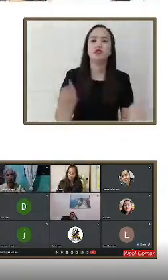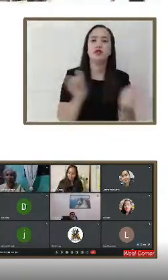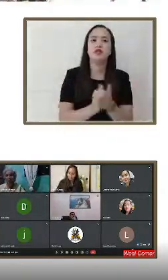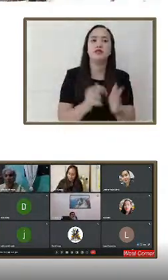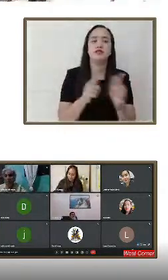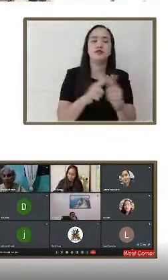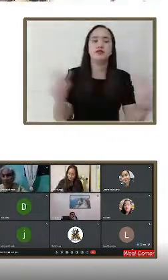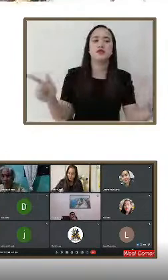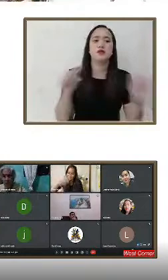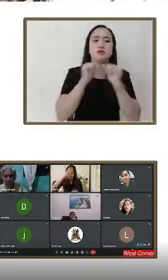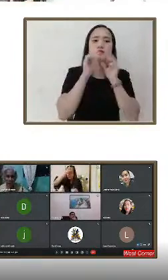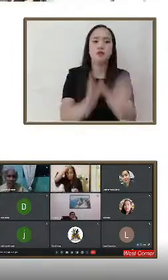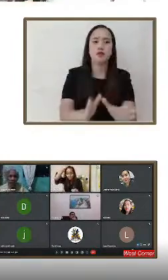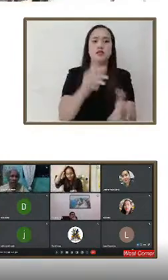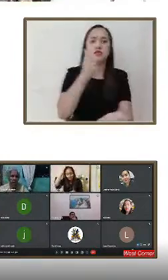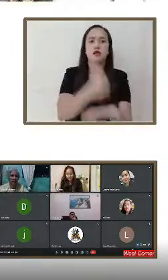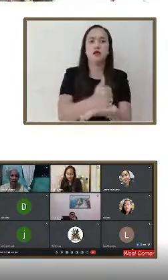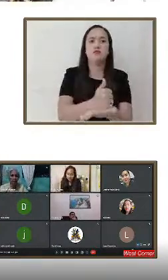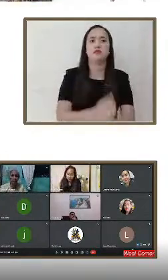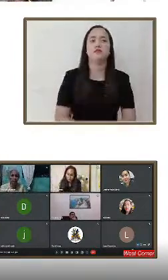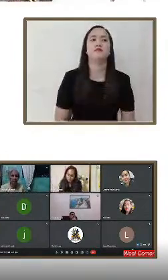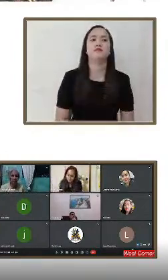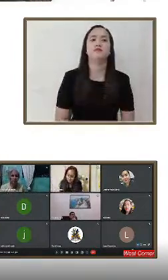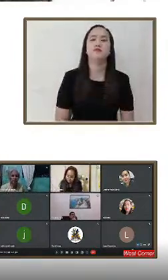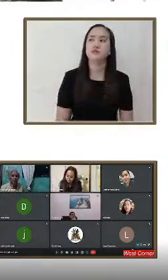message, amen.